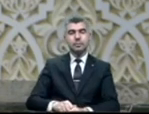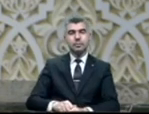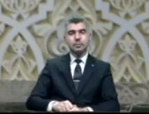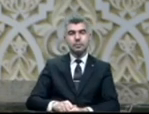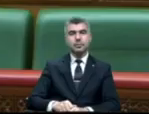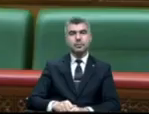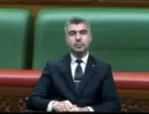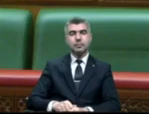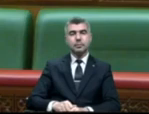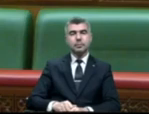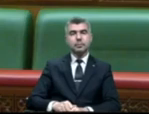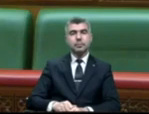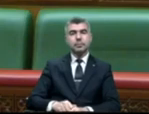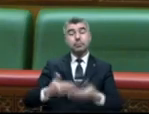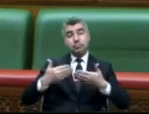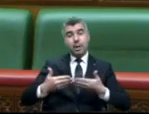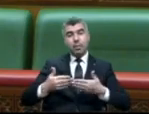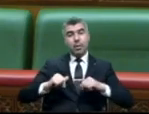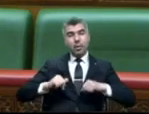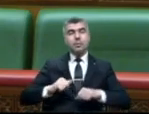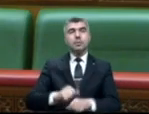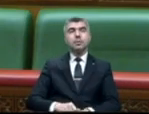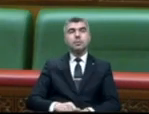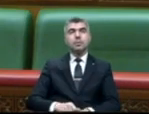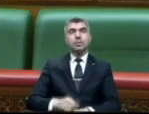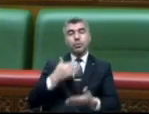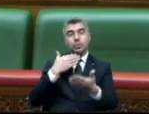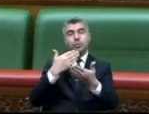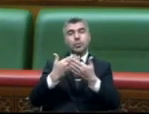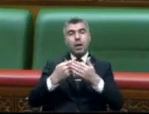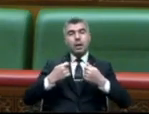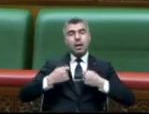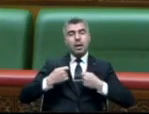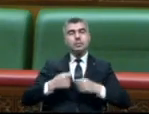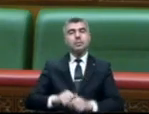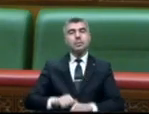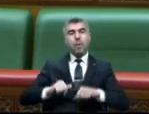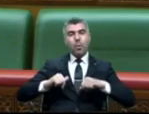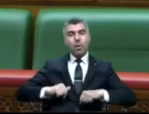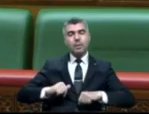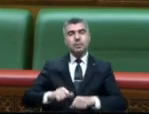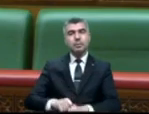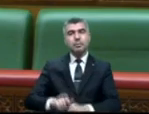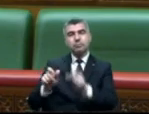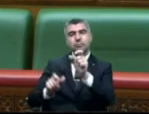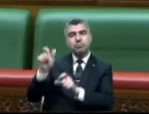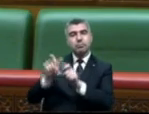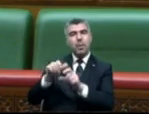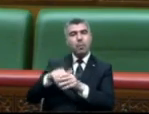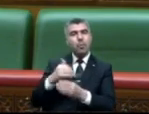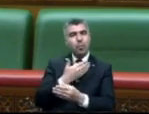سي كمال تفضل. ومرحبا السيد الوزير. شكرا السيد الرئيس، هذا السيد الوزير، السيد الوزيره، اخواني